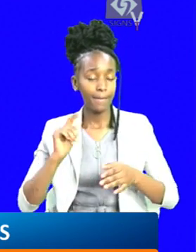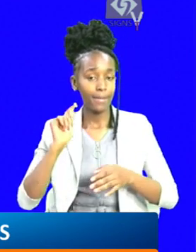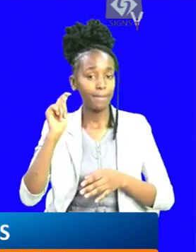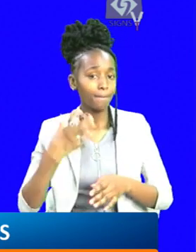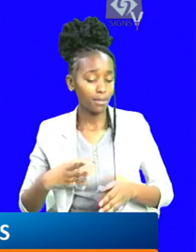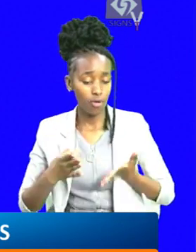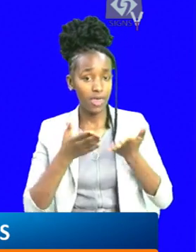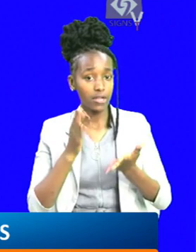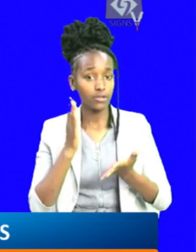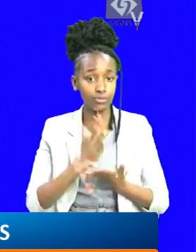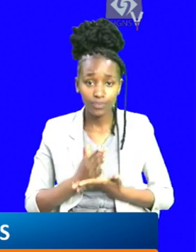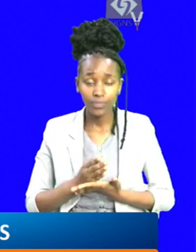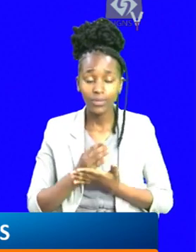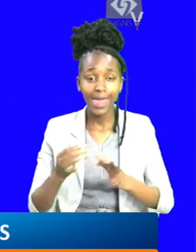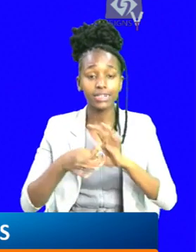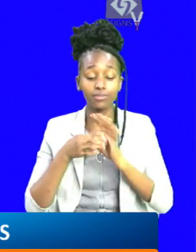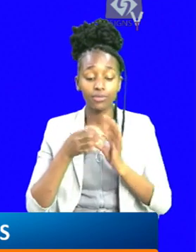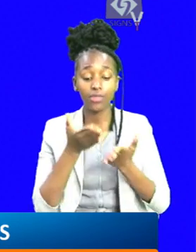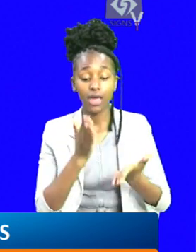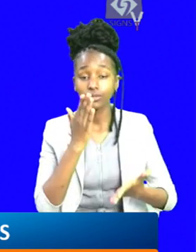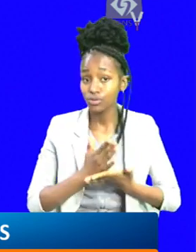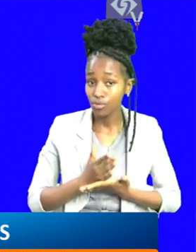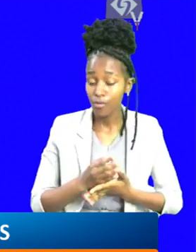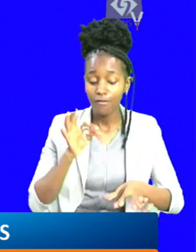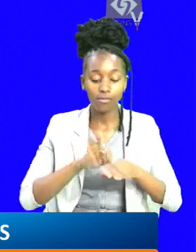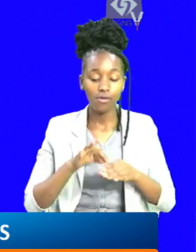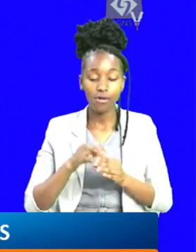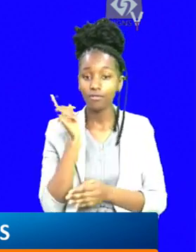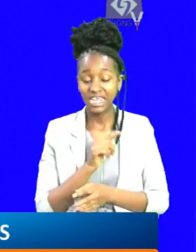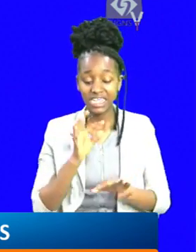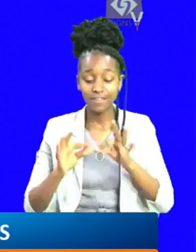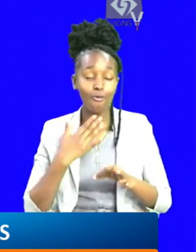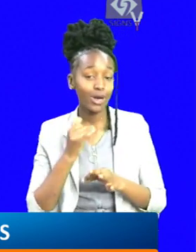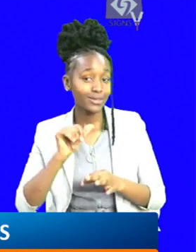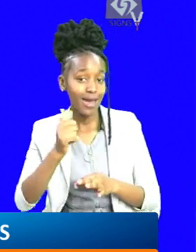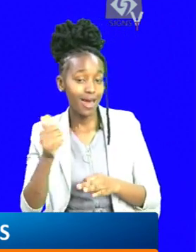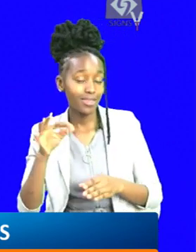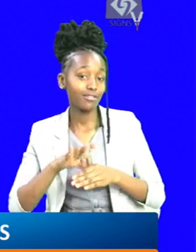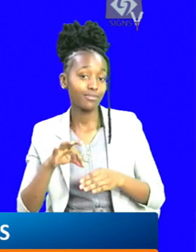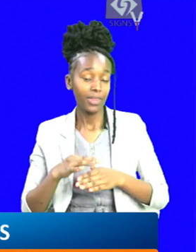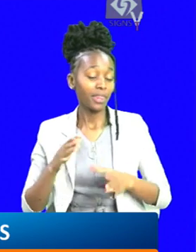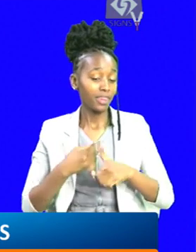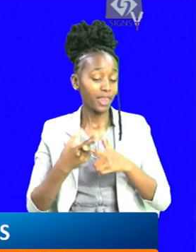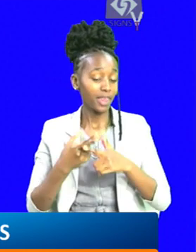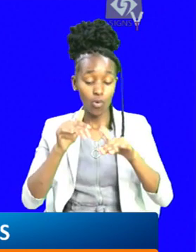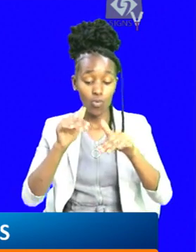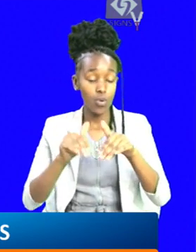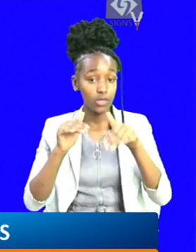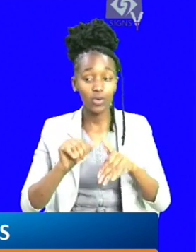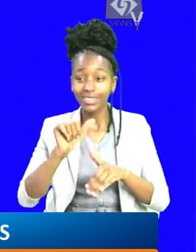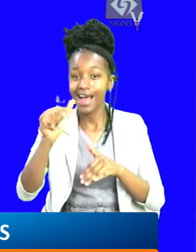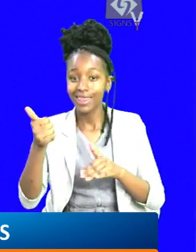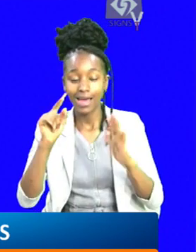ya uchaguzi, si ndio? Kwani walikuwa wageni? Si walikuwa Kenya hii wakati tulikuwa tunaendesha uchaguzi? Si uchaguzi